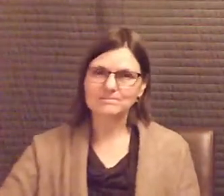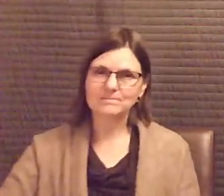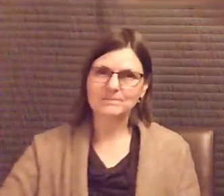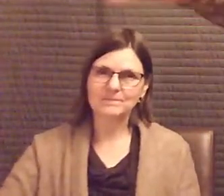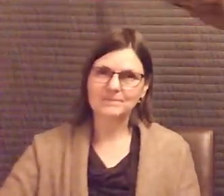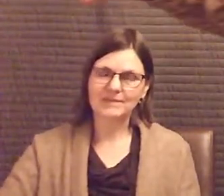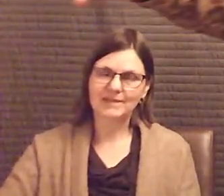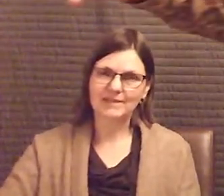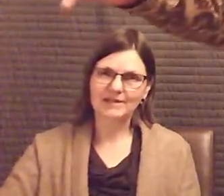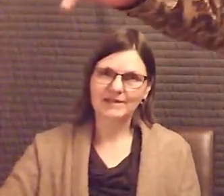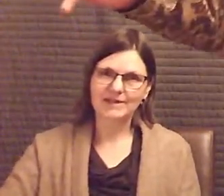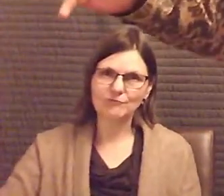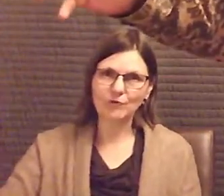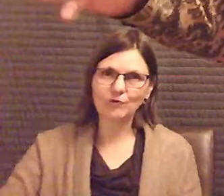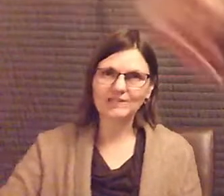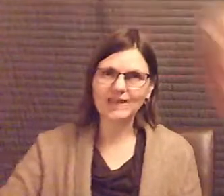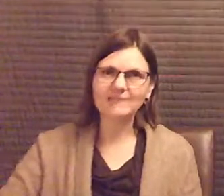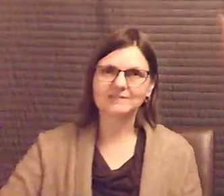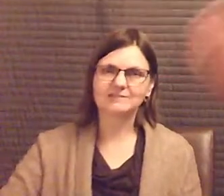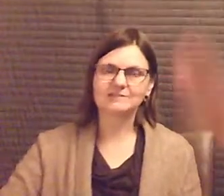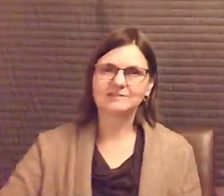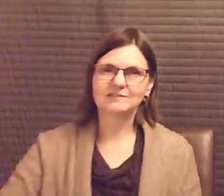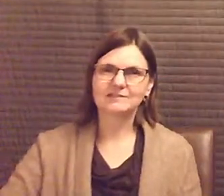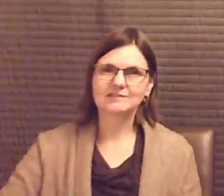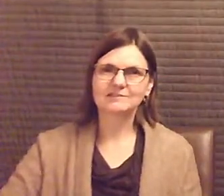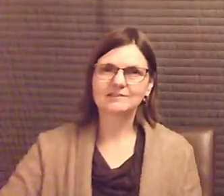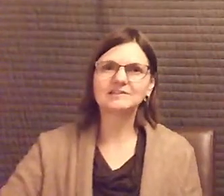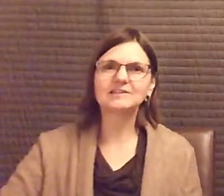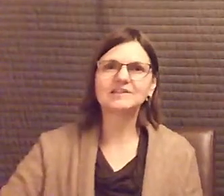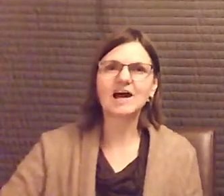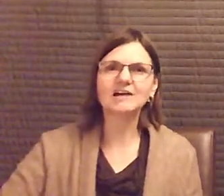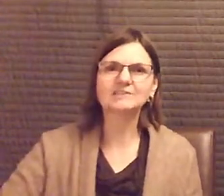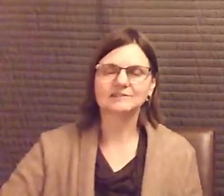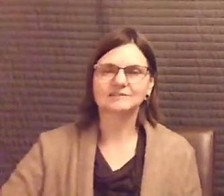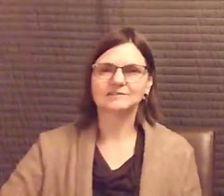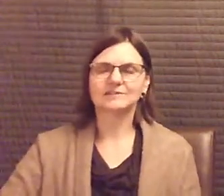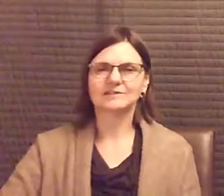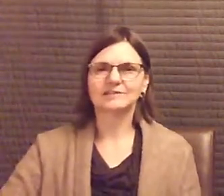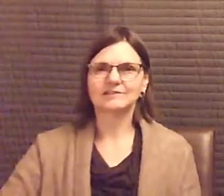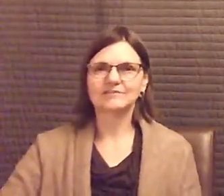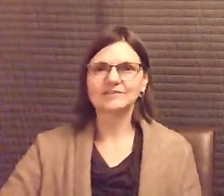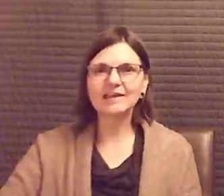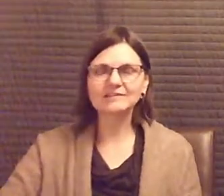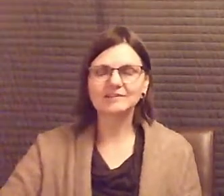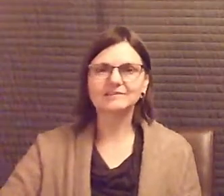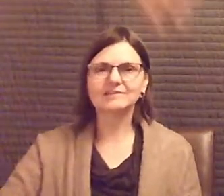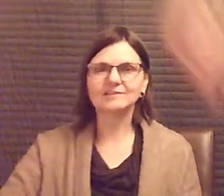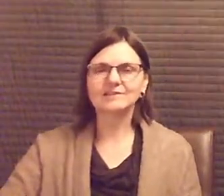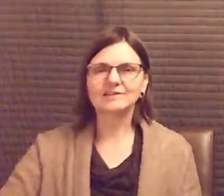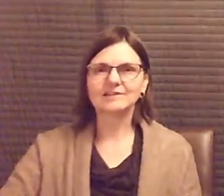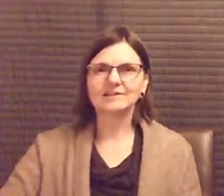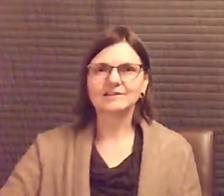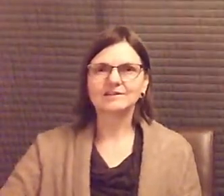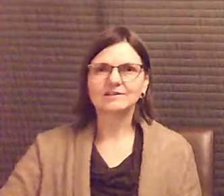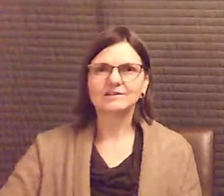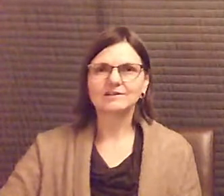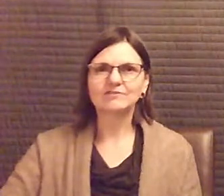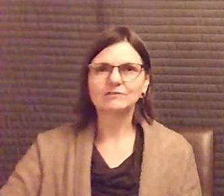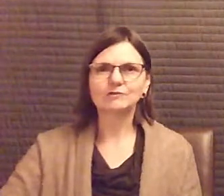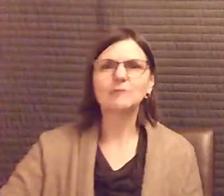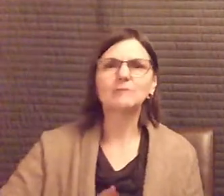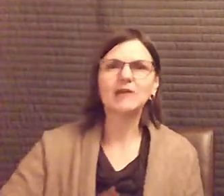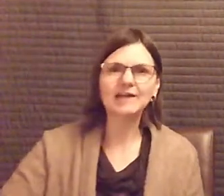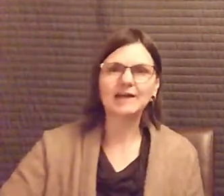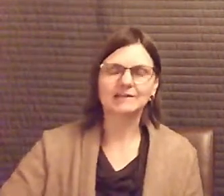en hallo dit is een volgden jezus een letsel iedere 8 en ik als jezus was more important than